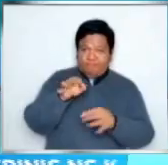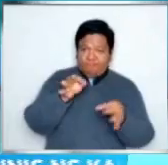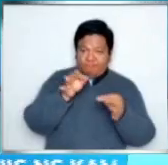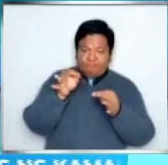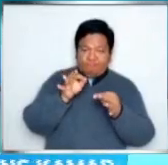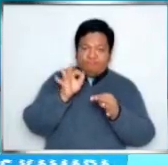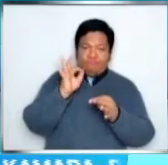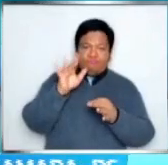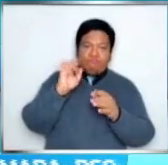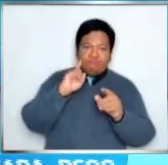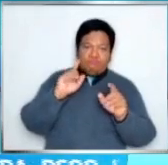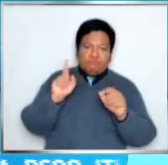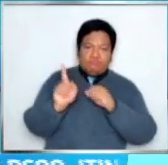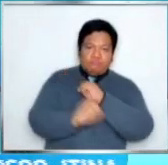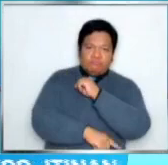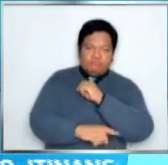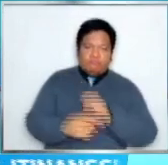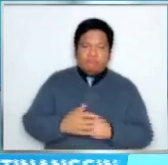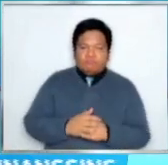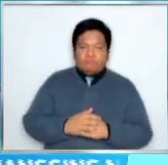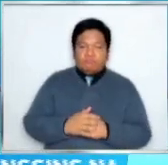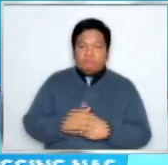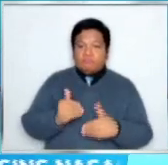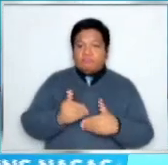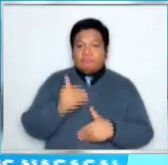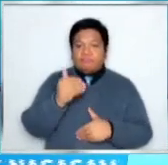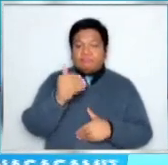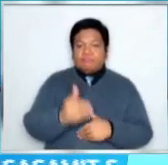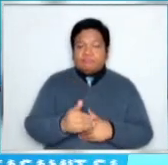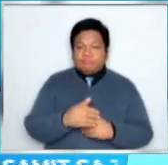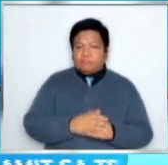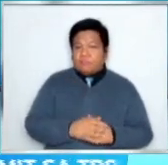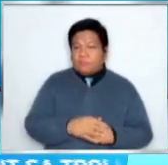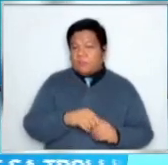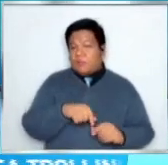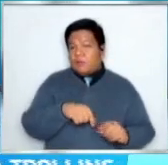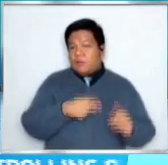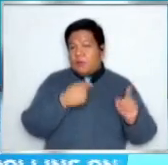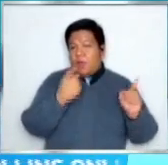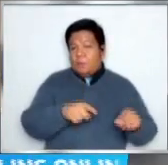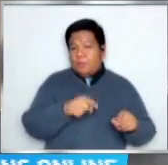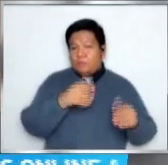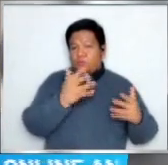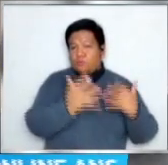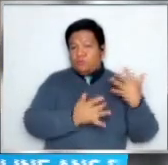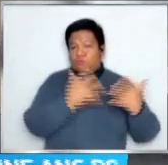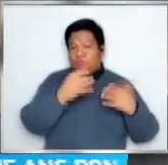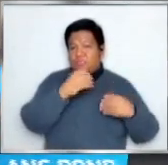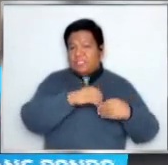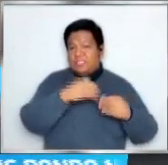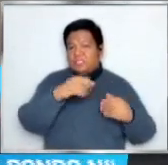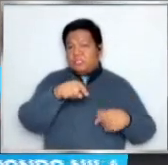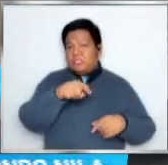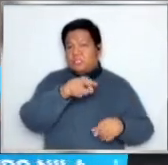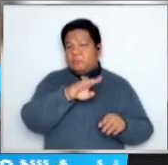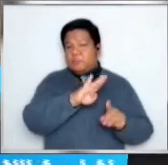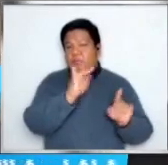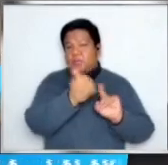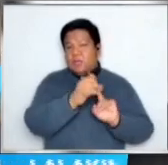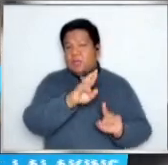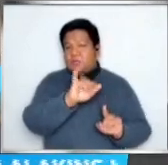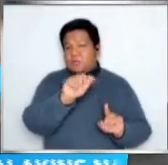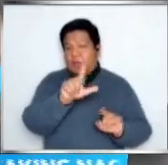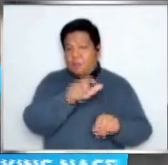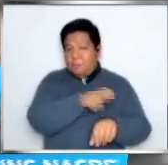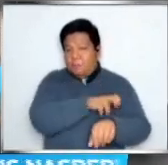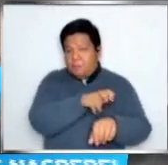News. Patay ang isang person with disability sa sunog sa Barangay Rizal sa Makati. Kinilala na siya ng kanyang mga kaanak. Kontrolado